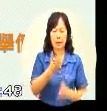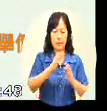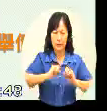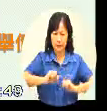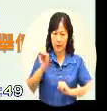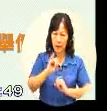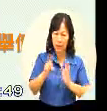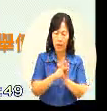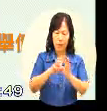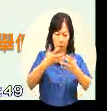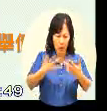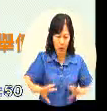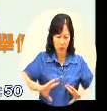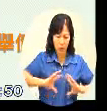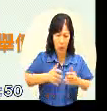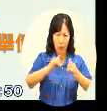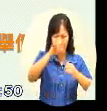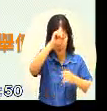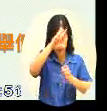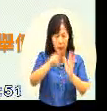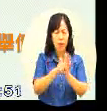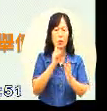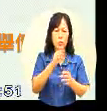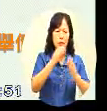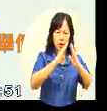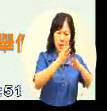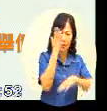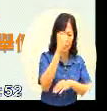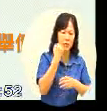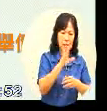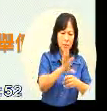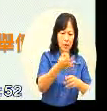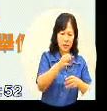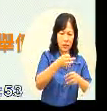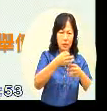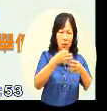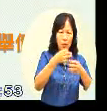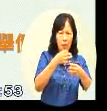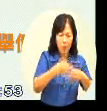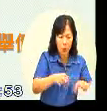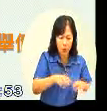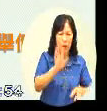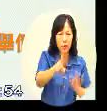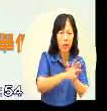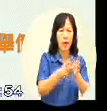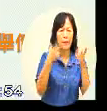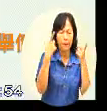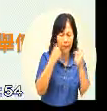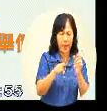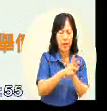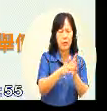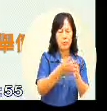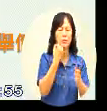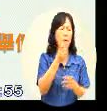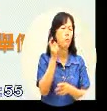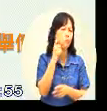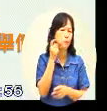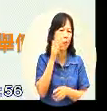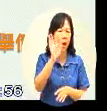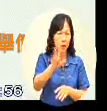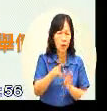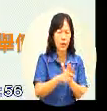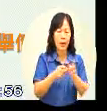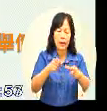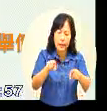多国民党的都在攻击市政府破产会破产吗？破产是假的啦，因为我们资产本来就大于负债，根据公债